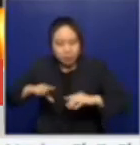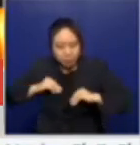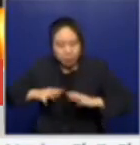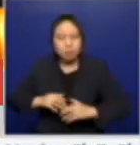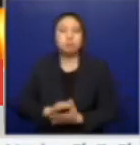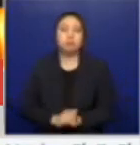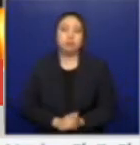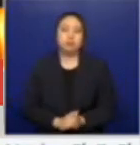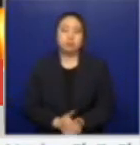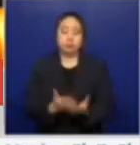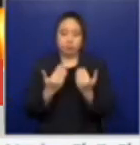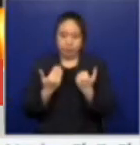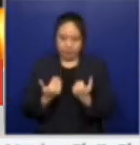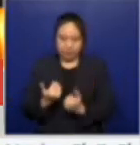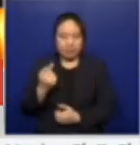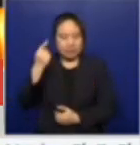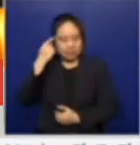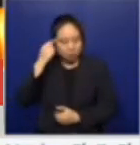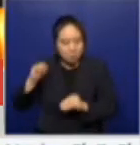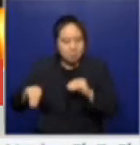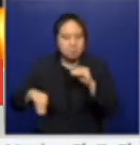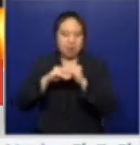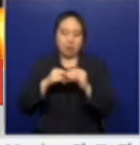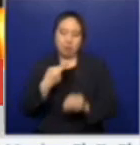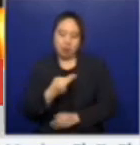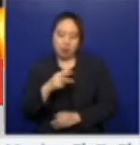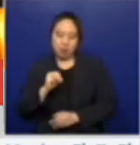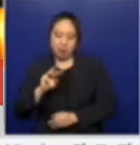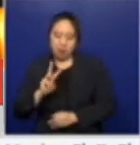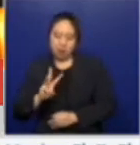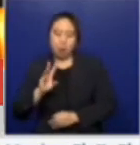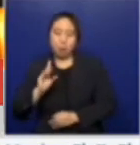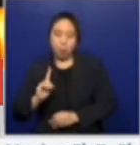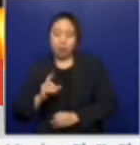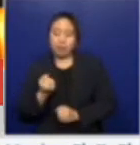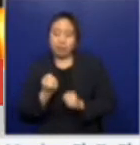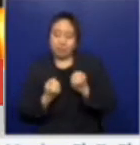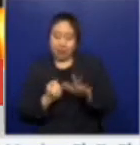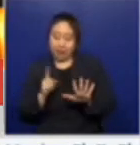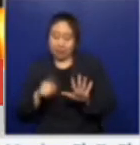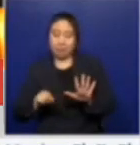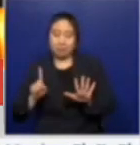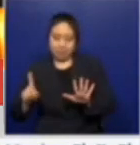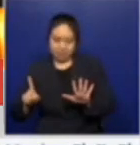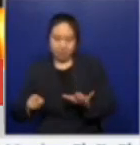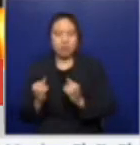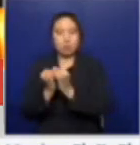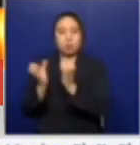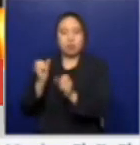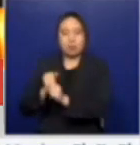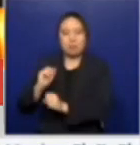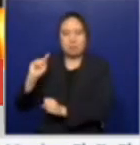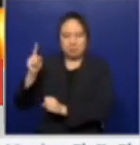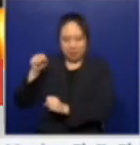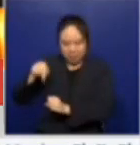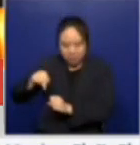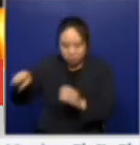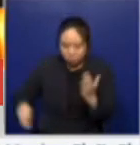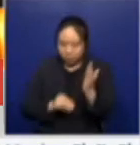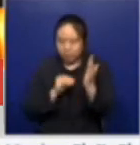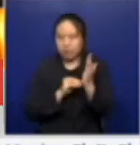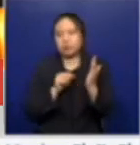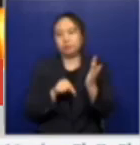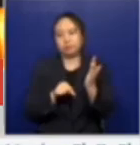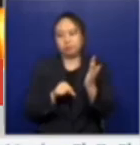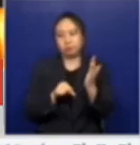เห็นสมควรเพิ่มหมวด15ทับ1จัดการทำรัฐธรรมนูญฉบับใหม่ไว้ในรัฐธรรมนูญแห่งราชอาณาจักรไทย